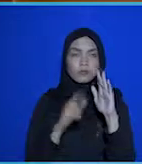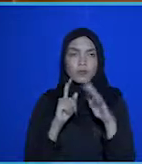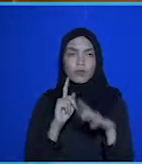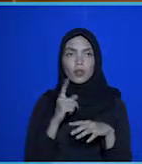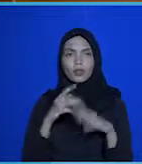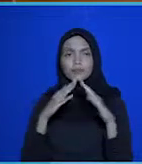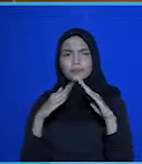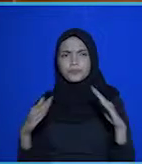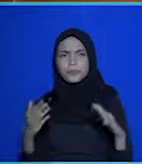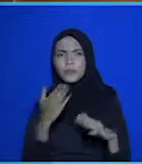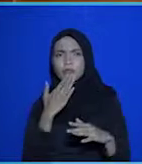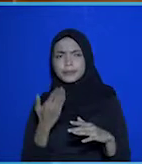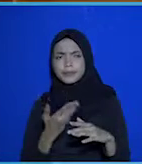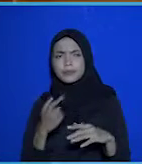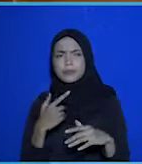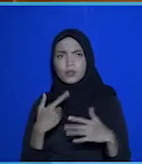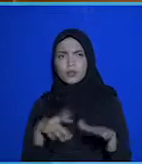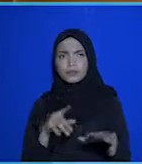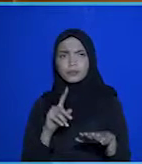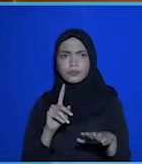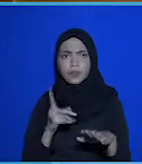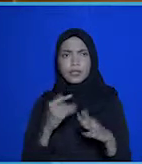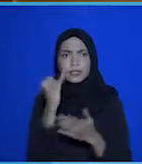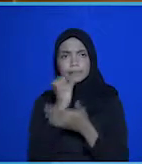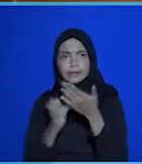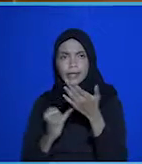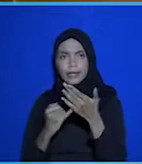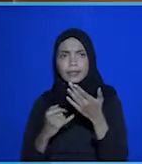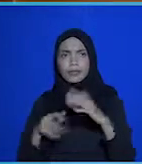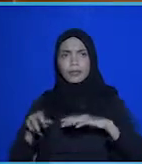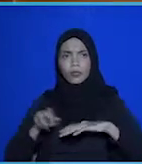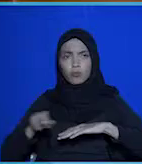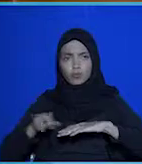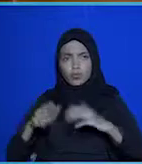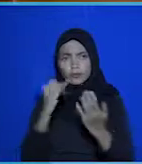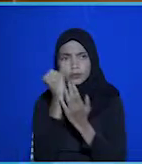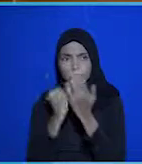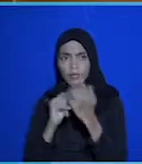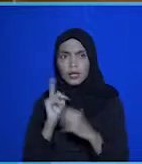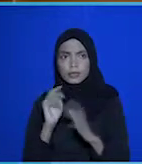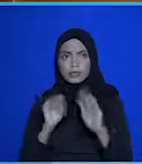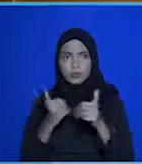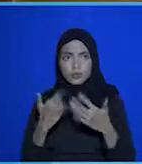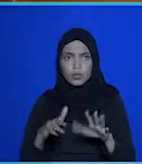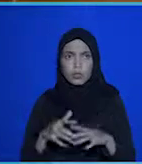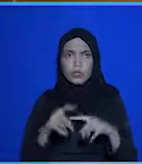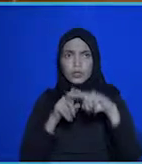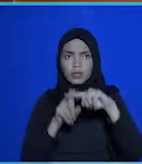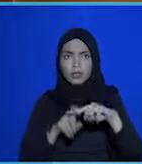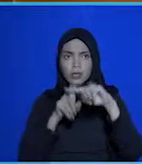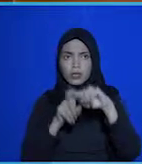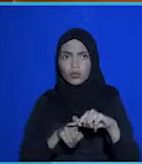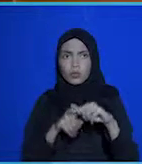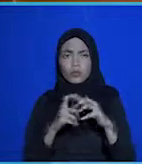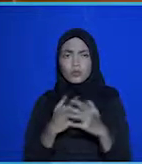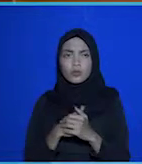bangunan konvensional sudah disiapkan tipikal desainnya termasuk penulangannya. Ini tergantung dari percepatan